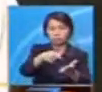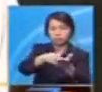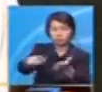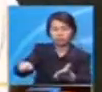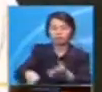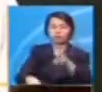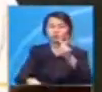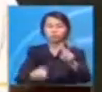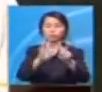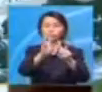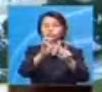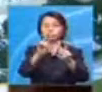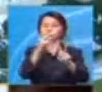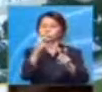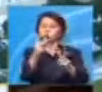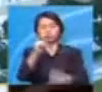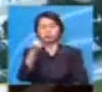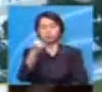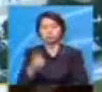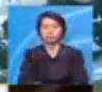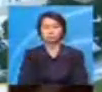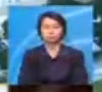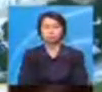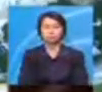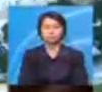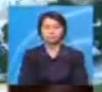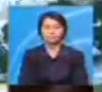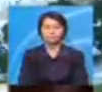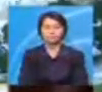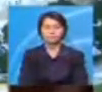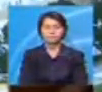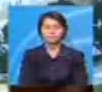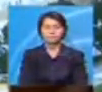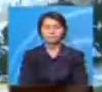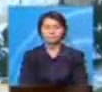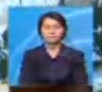270 r000 rumahah yang